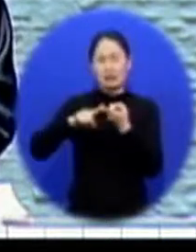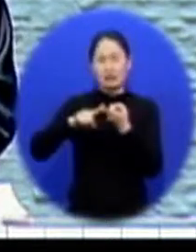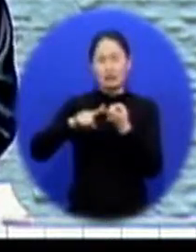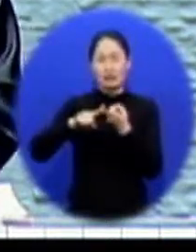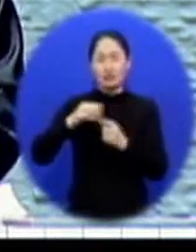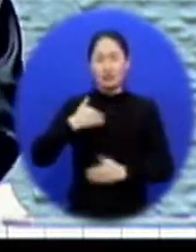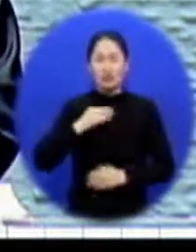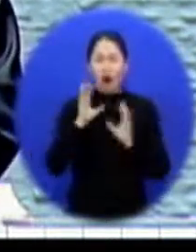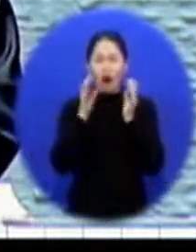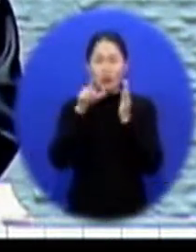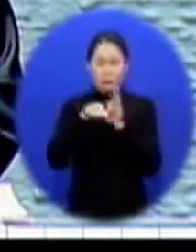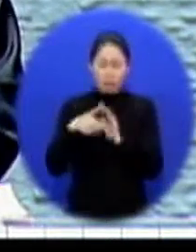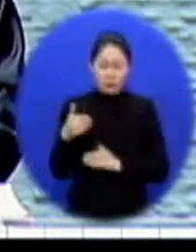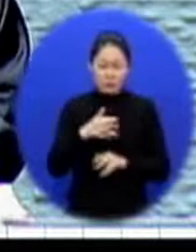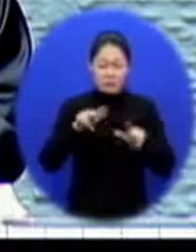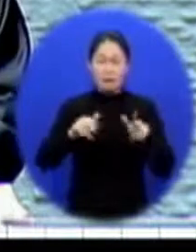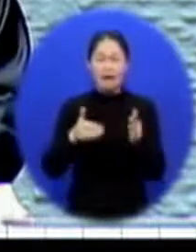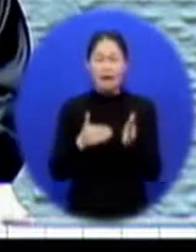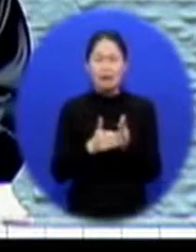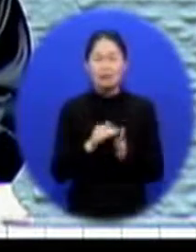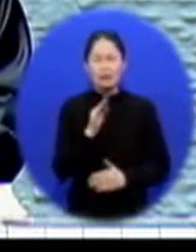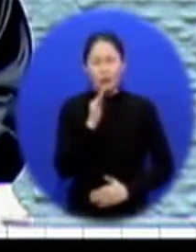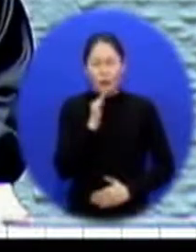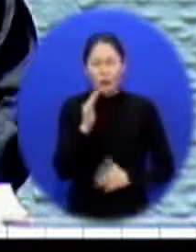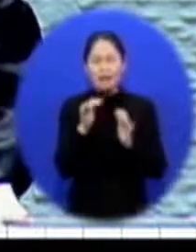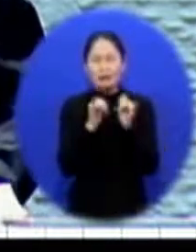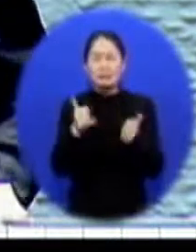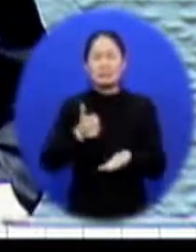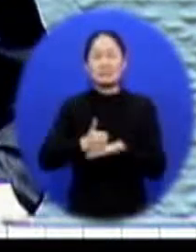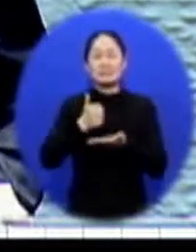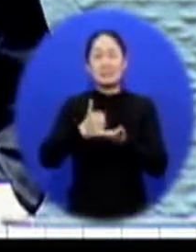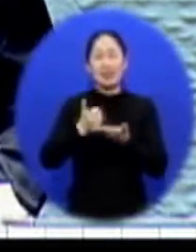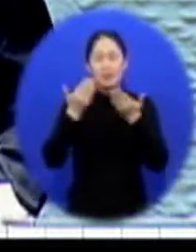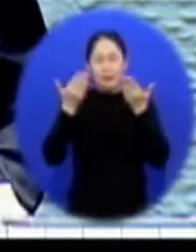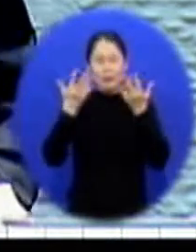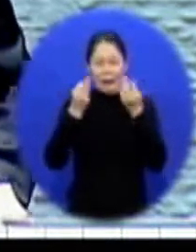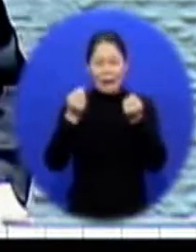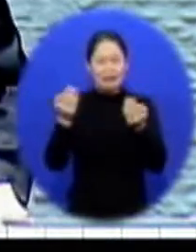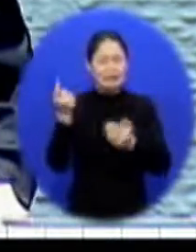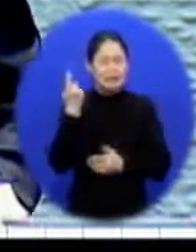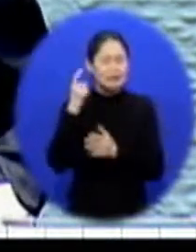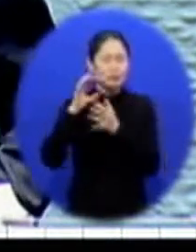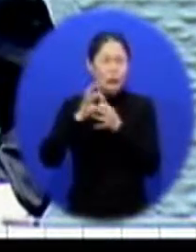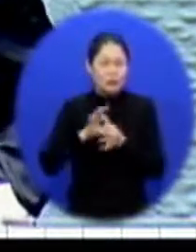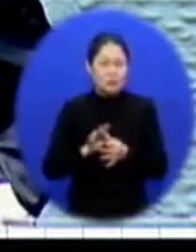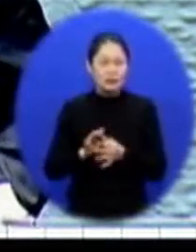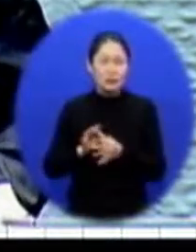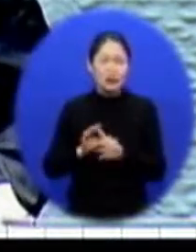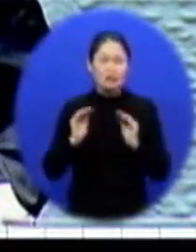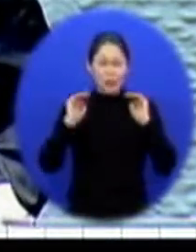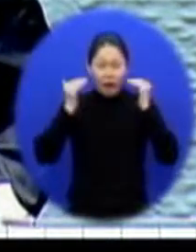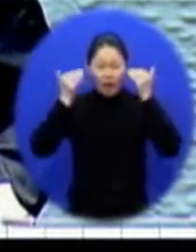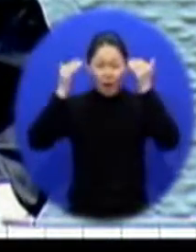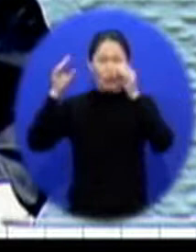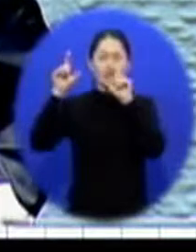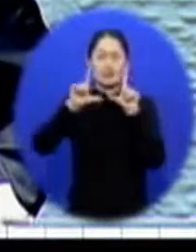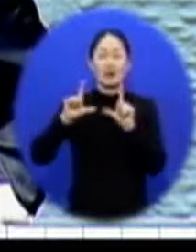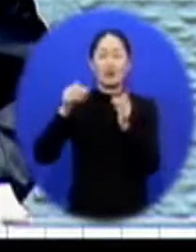지금까지 정말 사람들의 칭찬을 많이 들으면서 잘하고 살아왔습니다